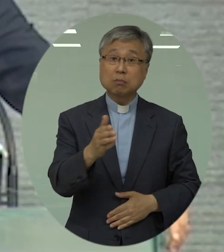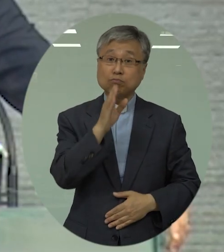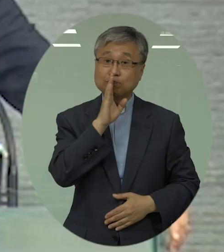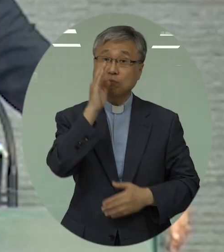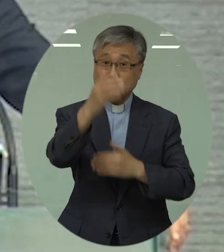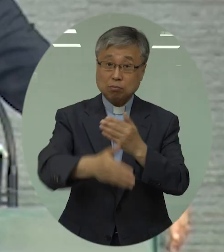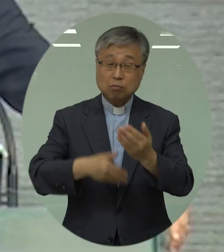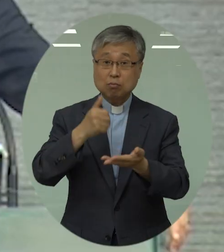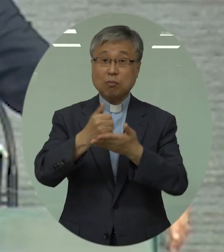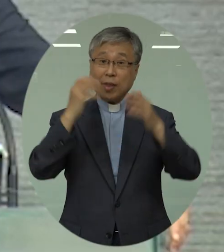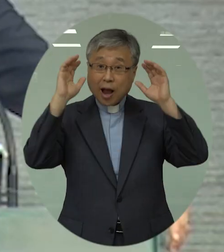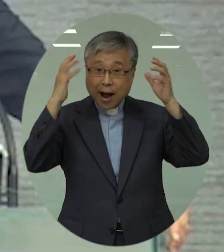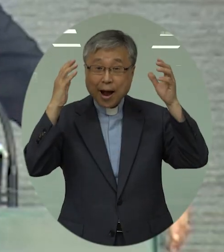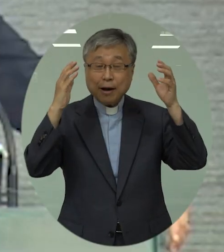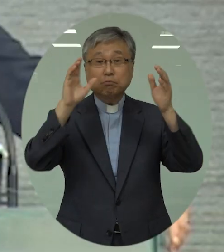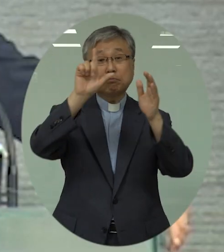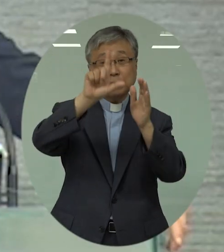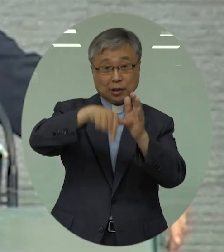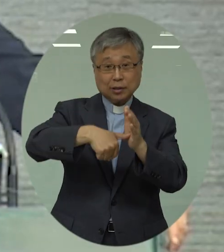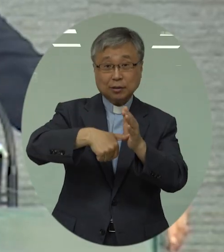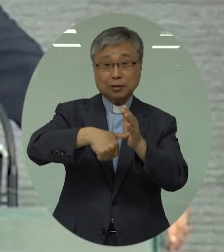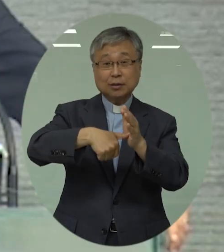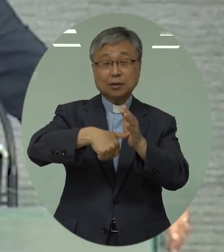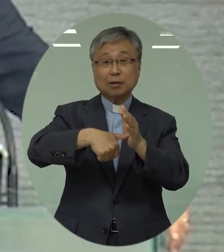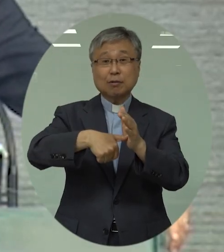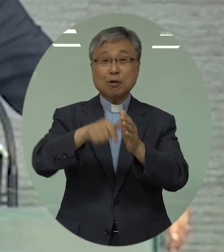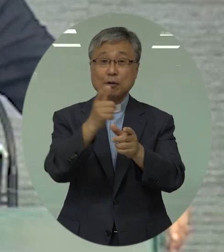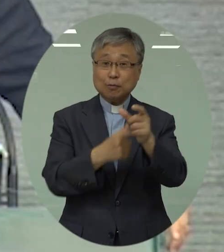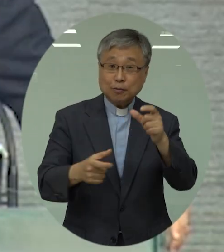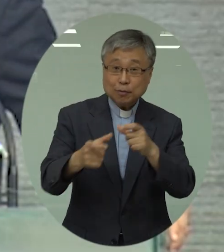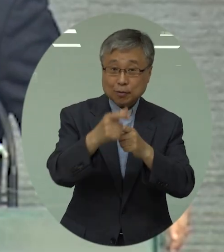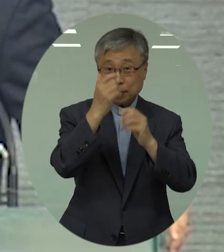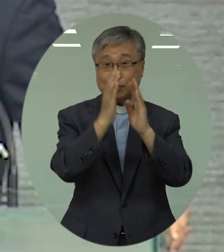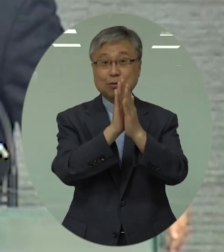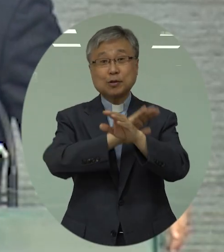하나님이 어린아이의 시절에 더 기도를 잘 응답해 주시는 것 같아요.